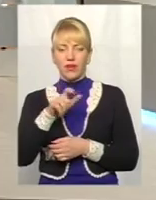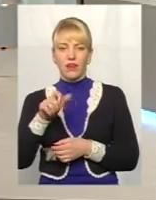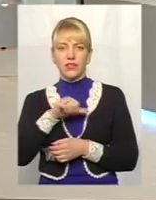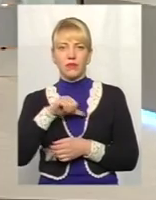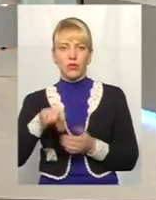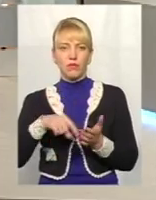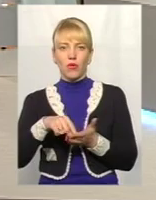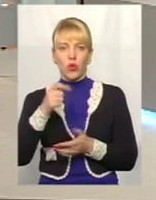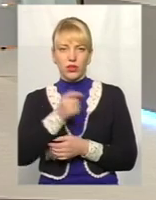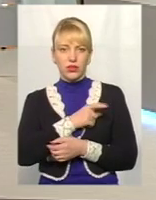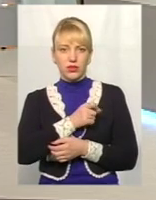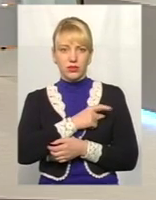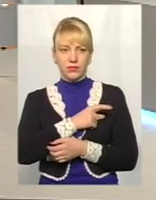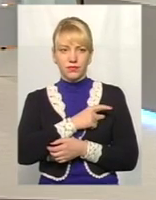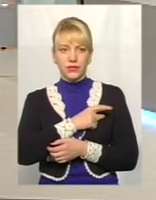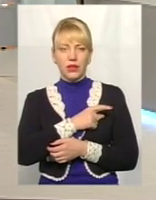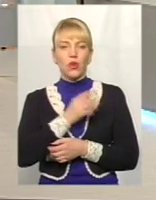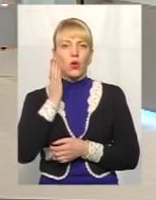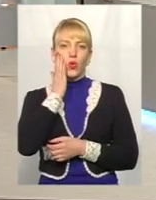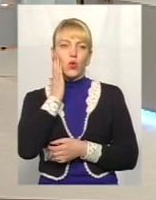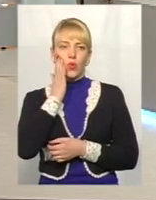Одесі. Розумієте, 200 тисяч румуни